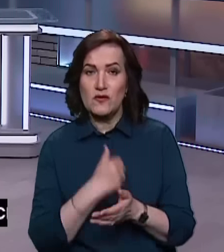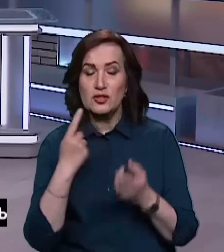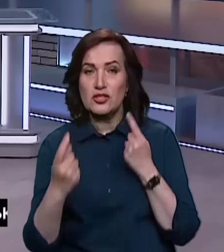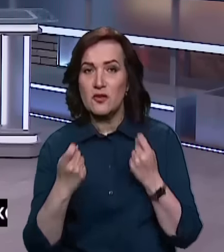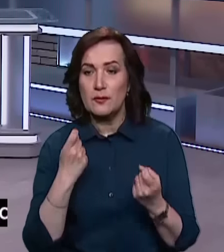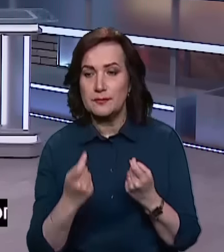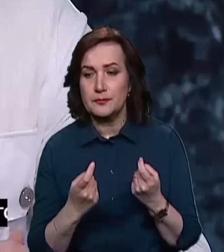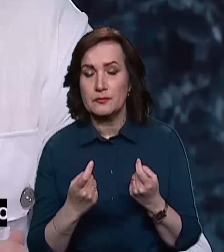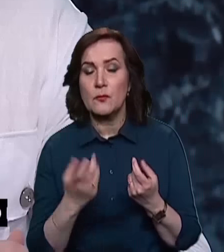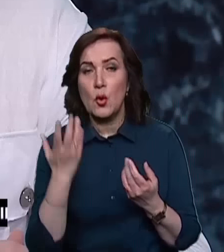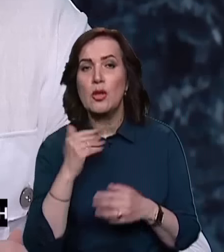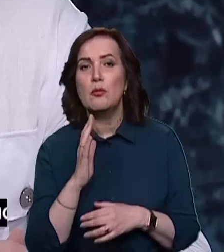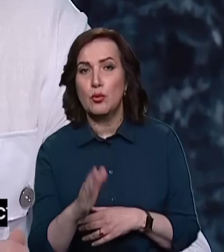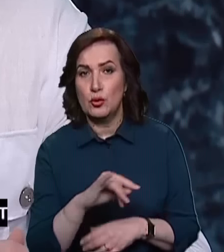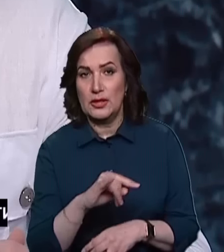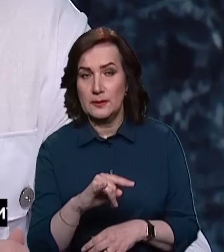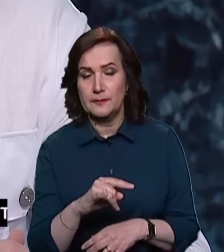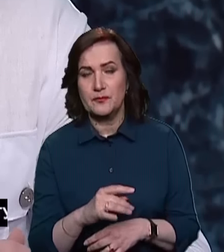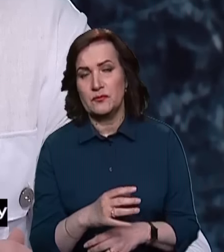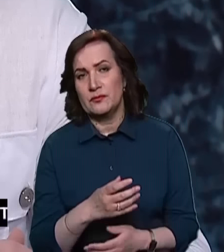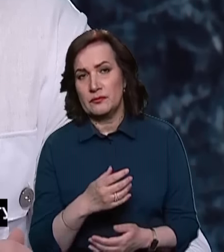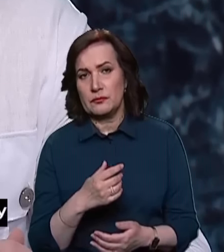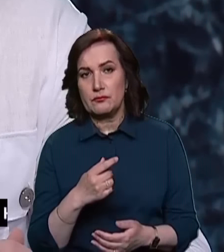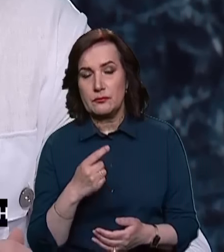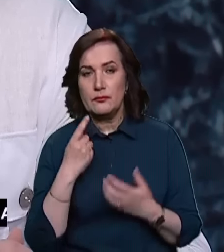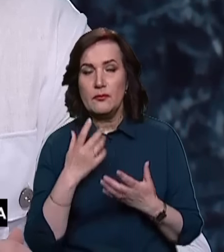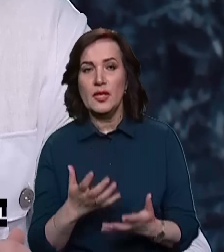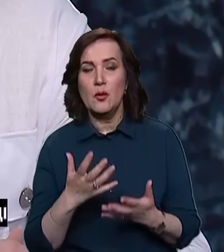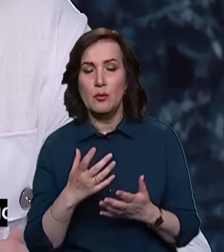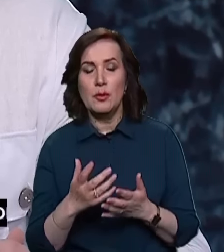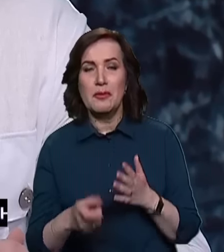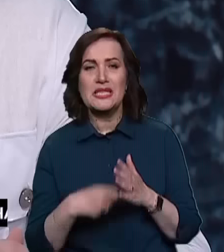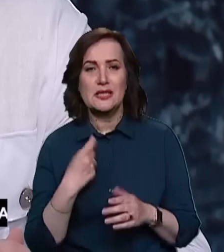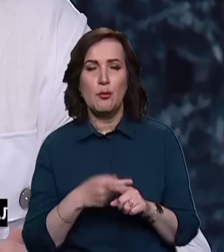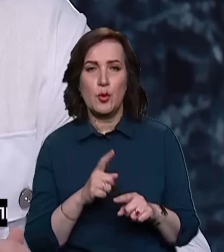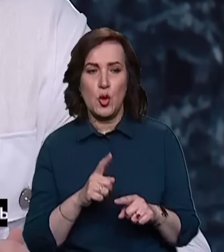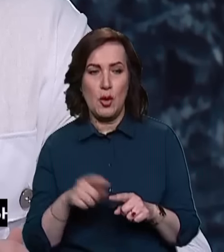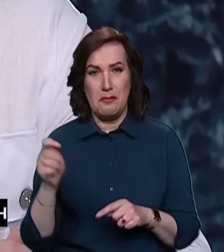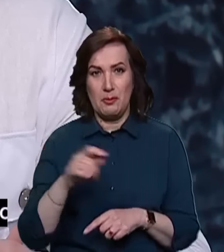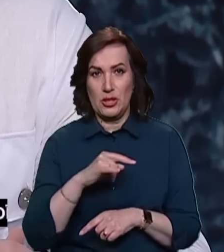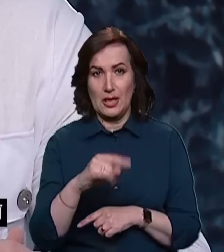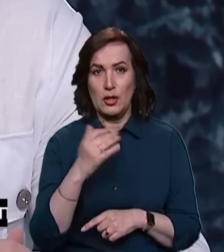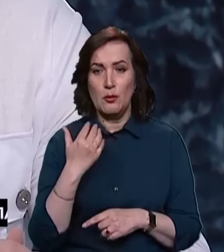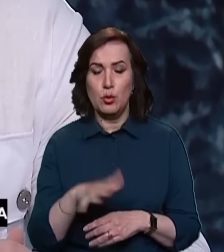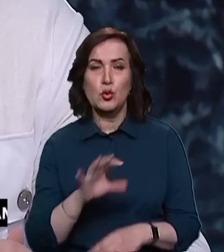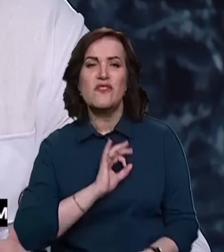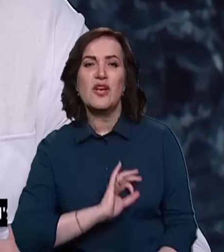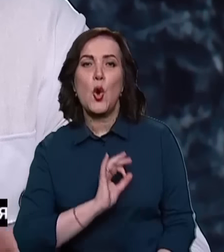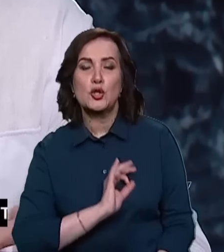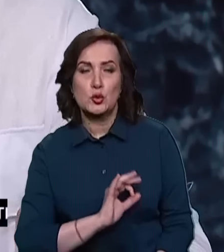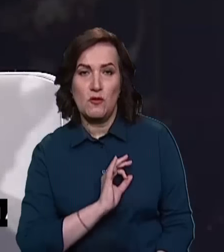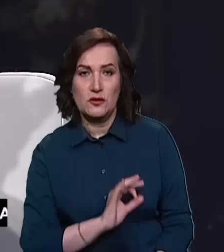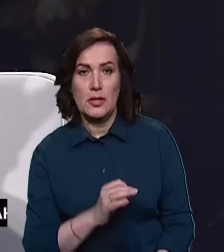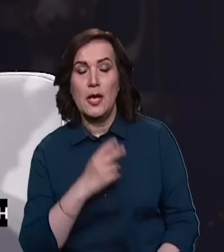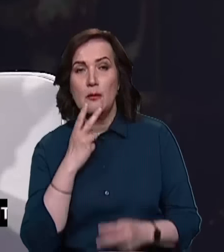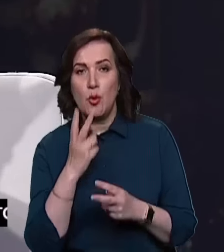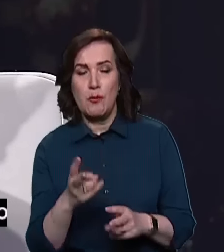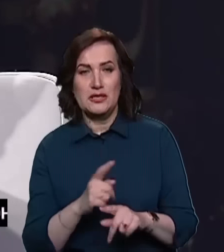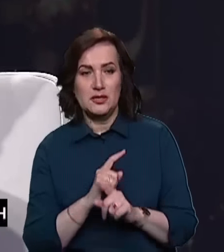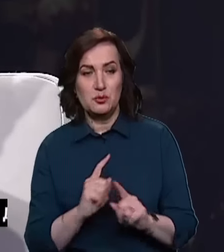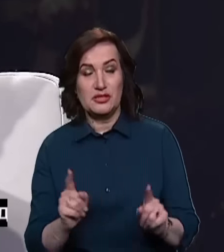новіша інформація щодо того, коли вони будуть? Знаєте, ми дізнаємося про цю прибуття літаків, коли будуть використовуватися. Так. Ми